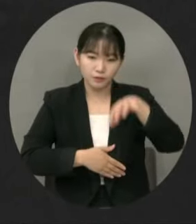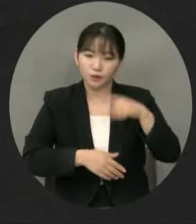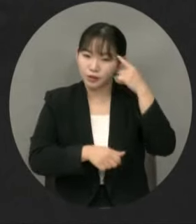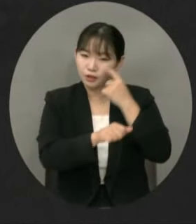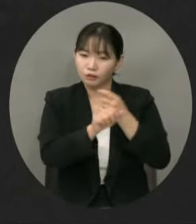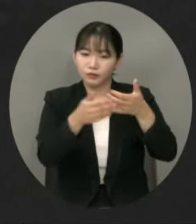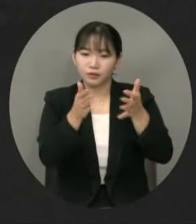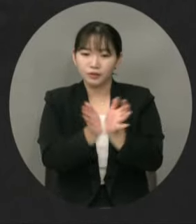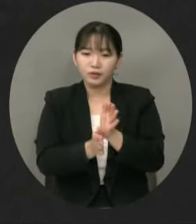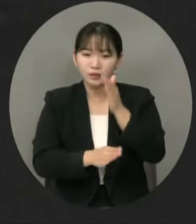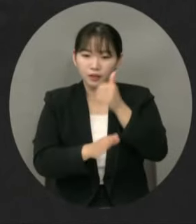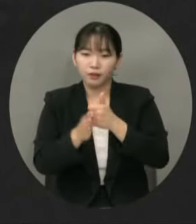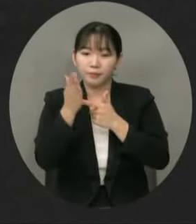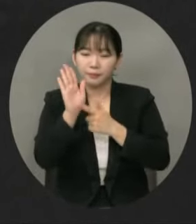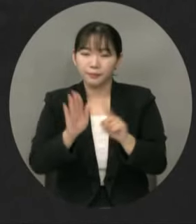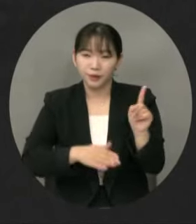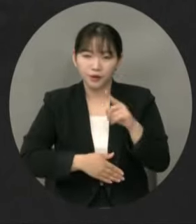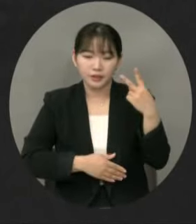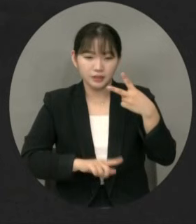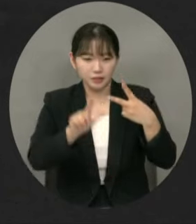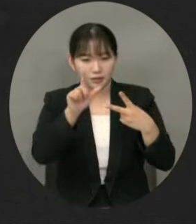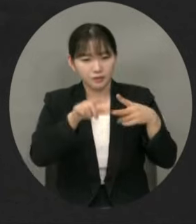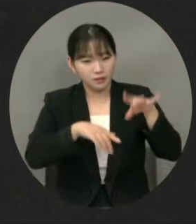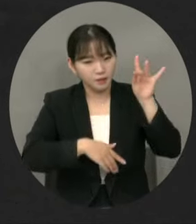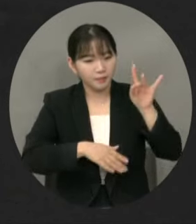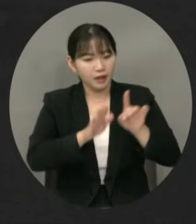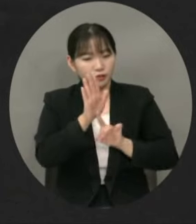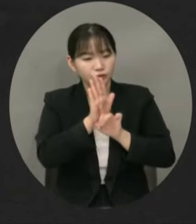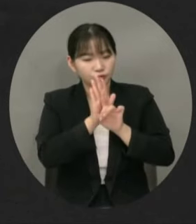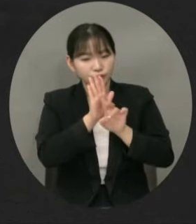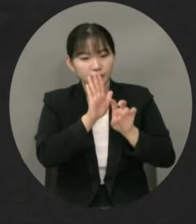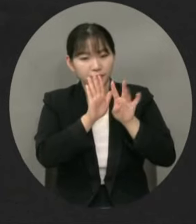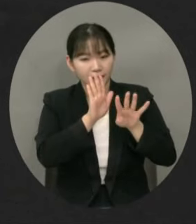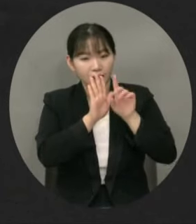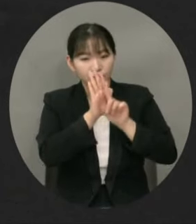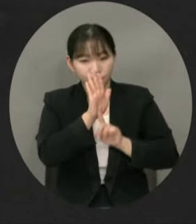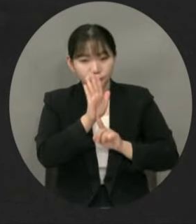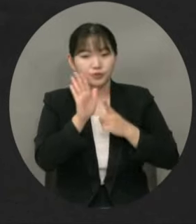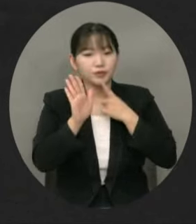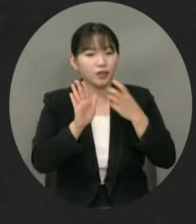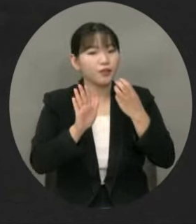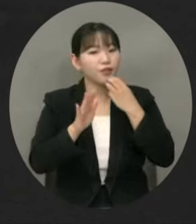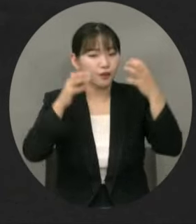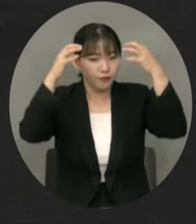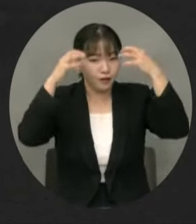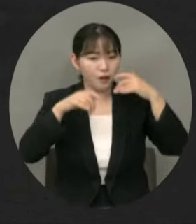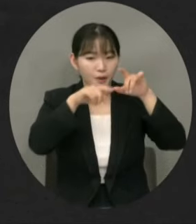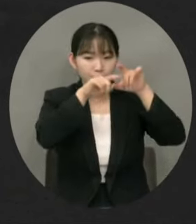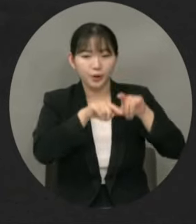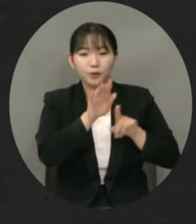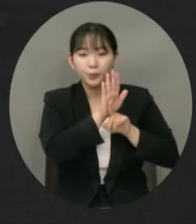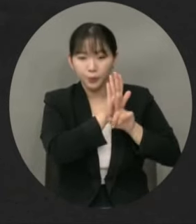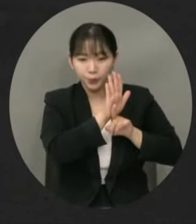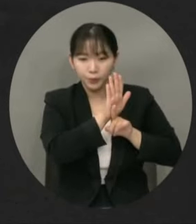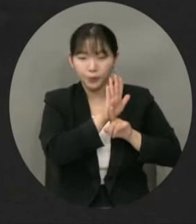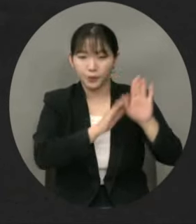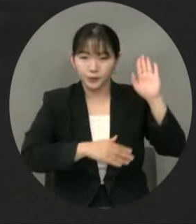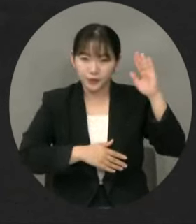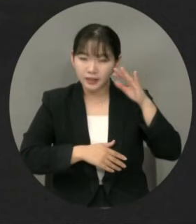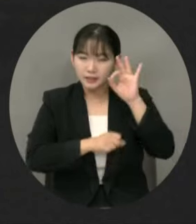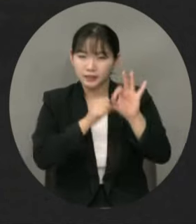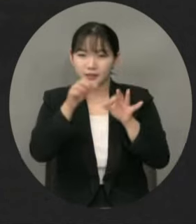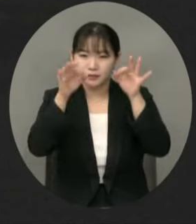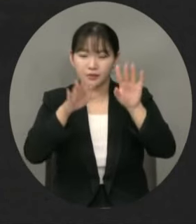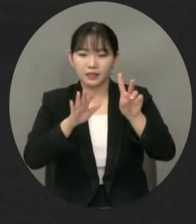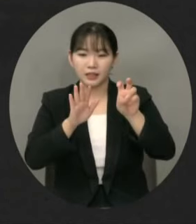연구 결과에 따르면 2000년대 초반 섭씨 24도까지 떨어졌던 서울의 여름철 평균 기온이 최근 10년